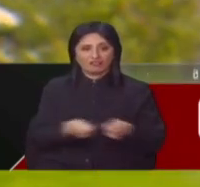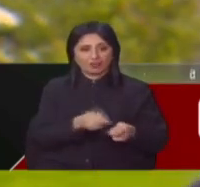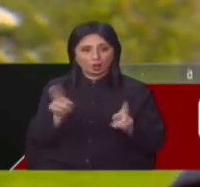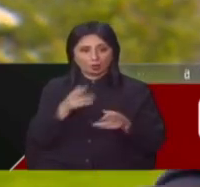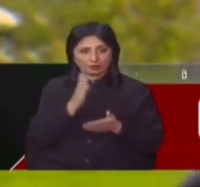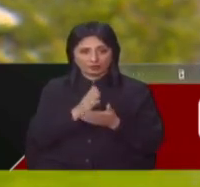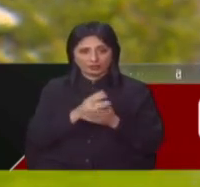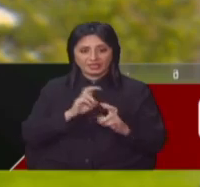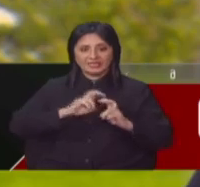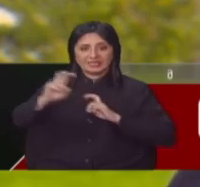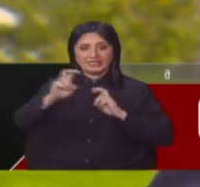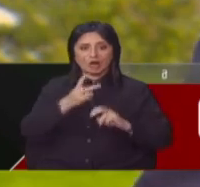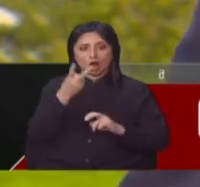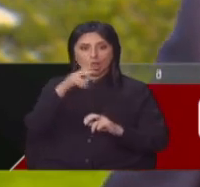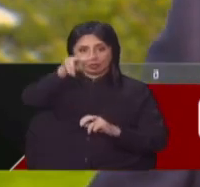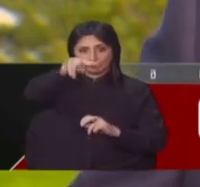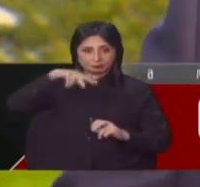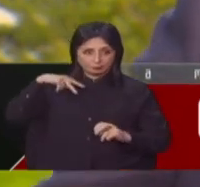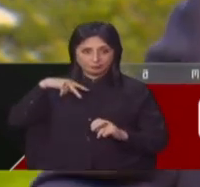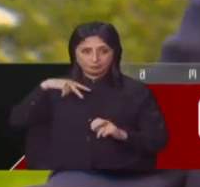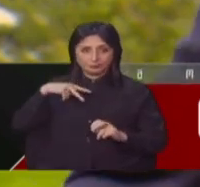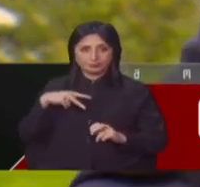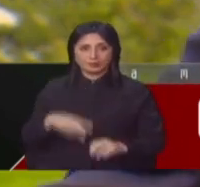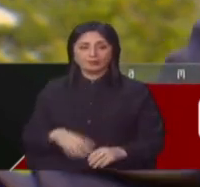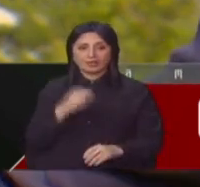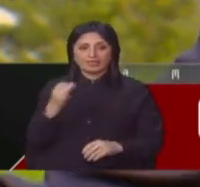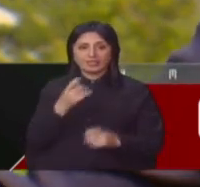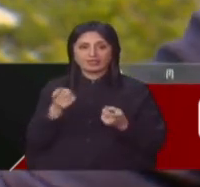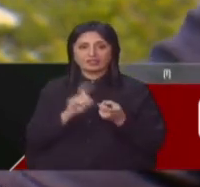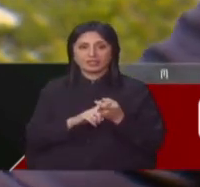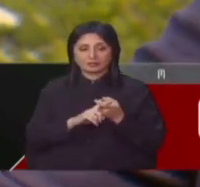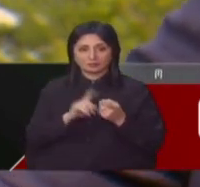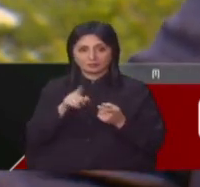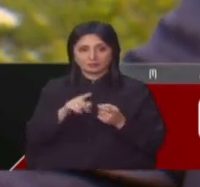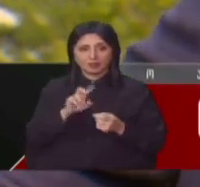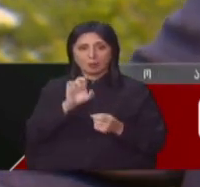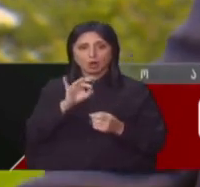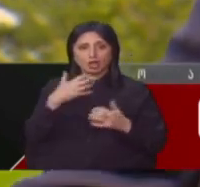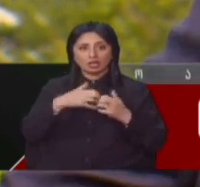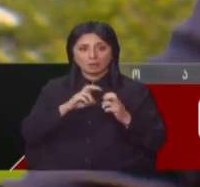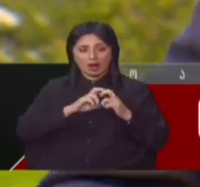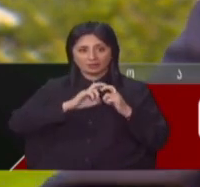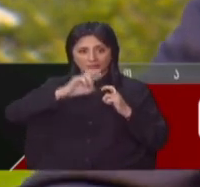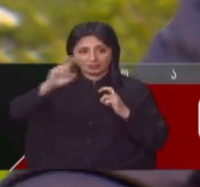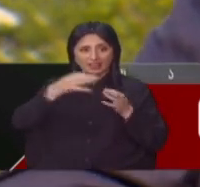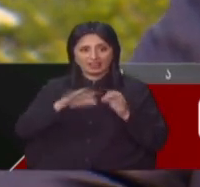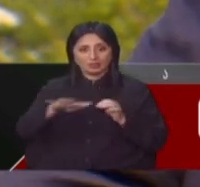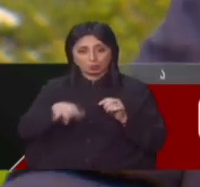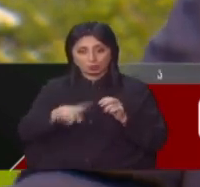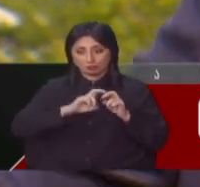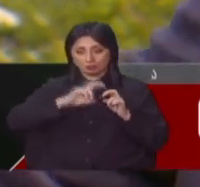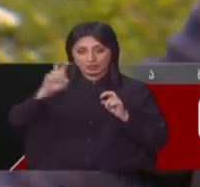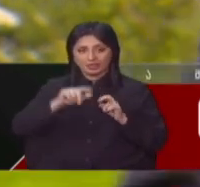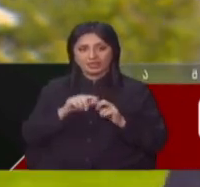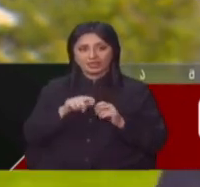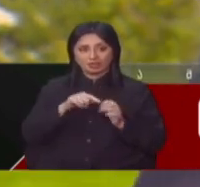კლუბი. საბაგირო არის ორი ხაზისგან შედგება, რაც ძალიან საინტერესოა, კავშირებს მათ შორის ბოტანიკურ ბაღთანაც, თავისუფლების მოედანს და